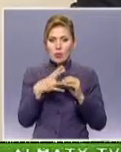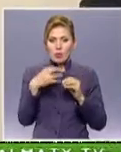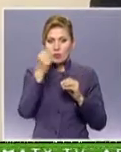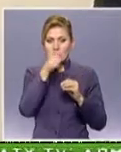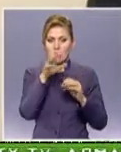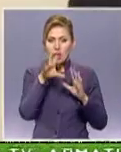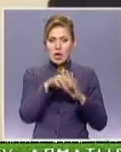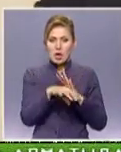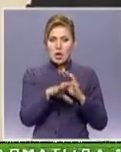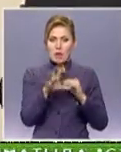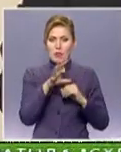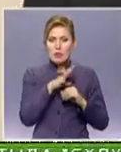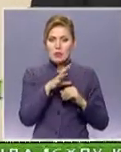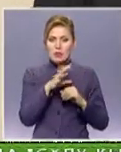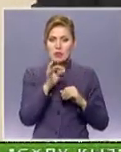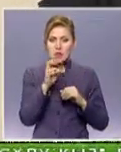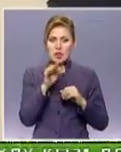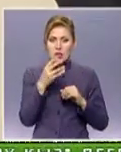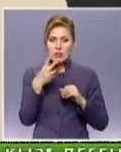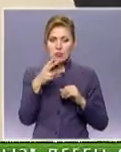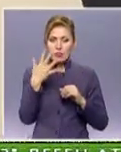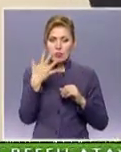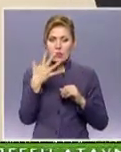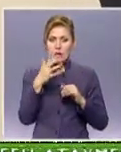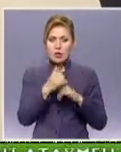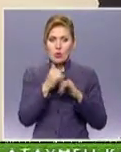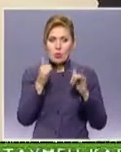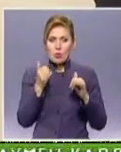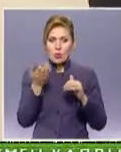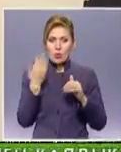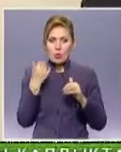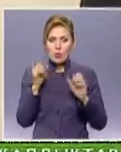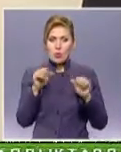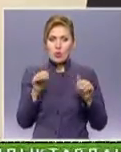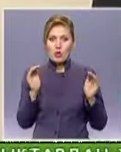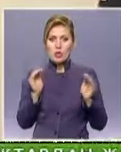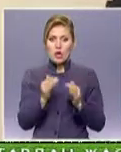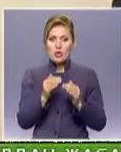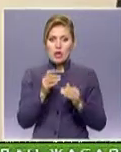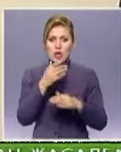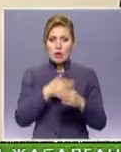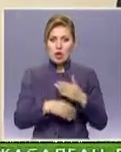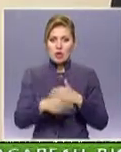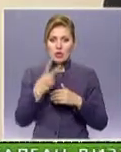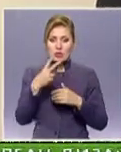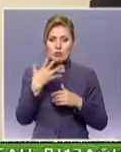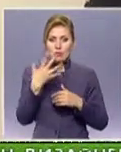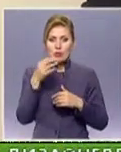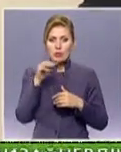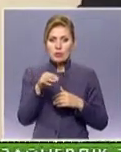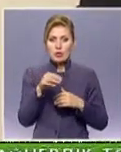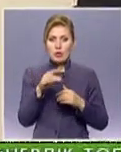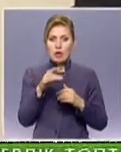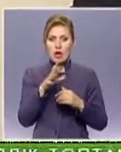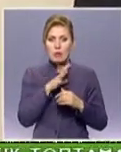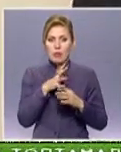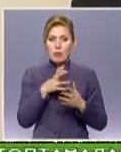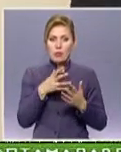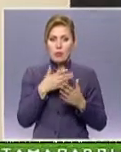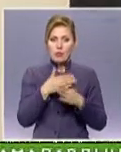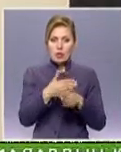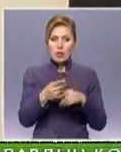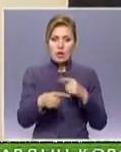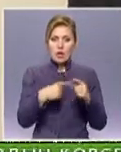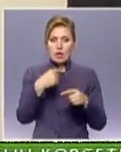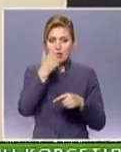жылдың шілде айынан бастап оның көлемі 25% ұлғайтылмақ. Яғни бұрын мүмкіндігі шектеулі жанға 25 мың теңгеден аса көмек көрсетілсе, енді келесі